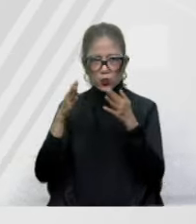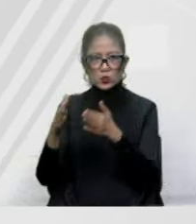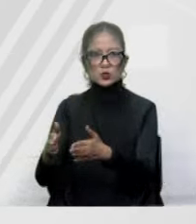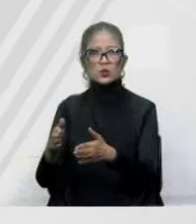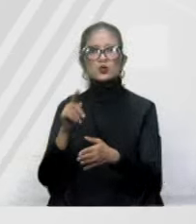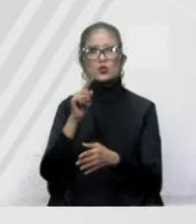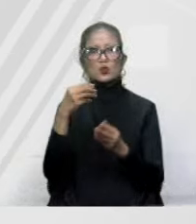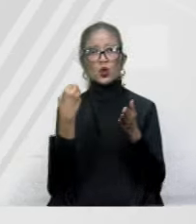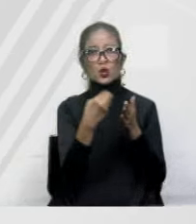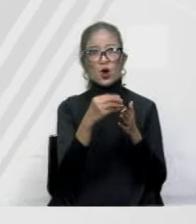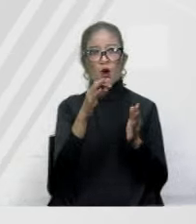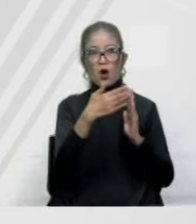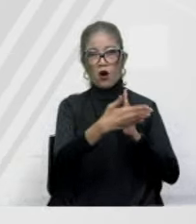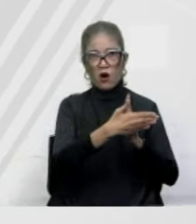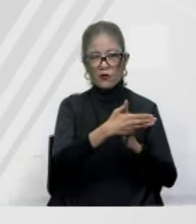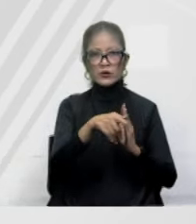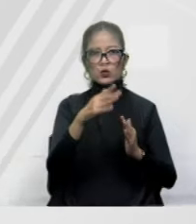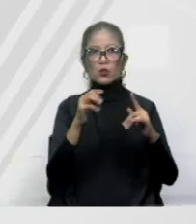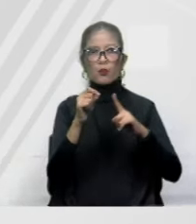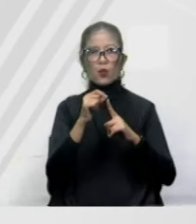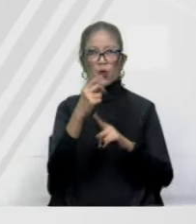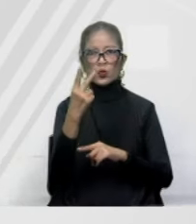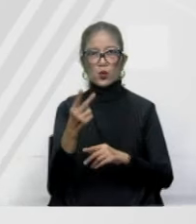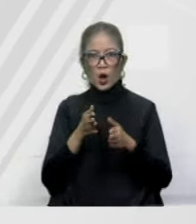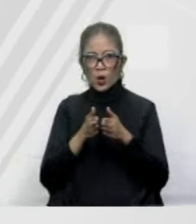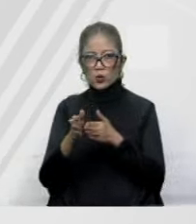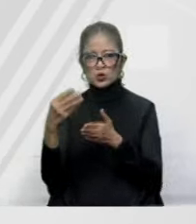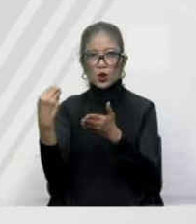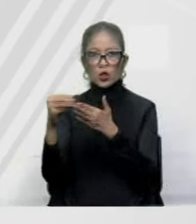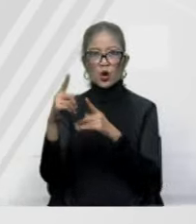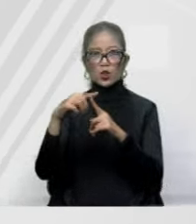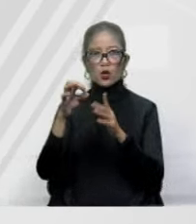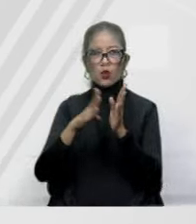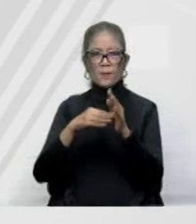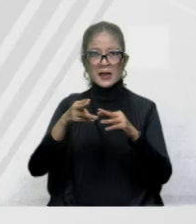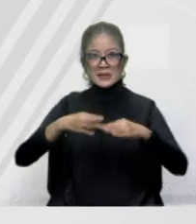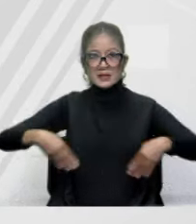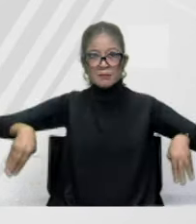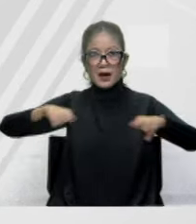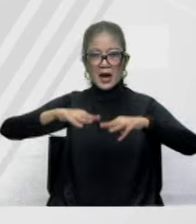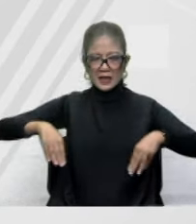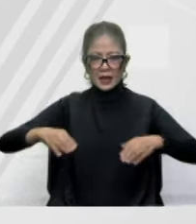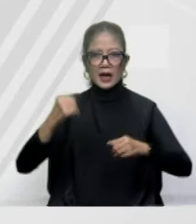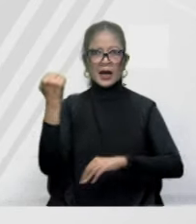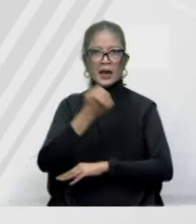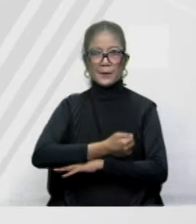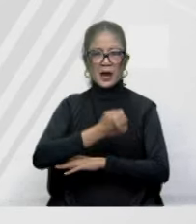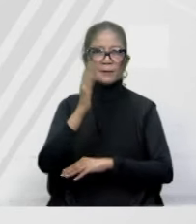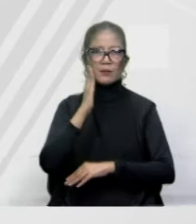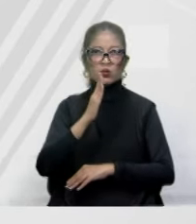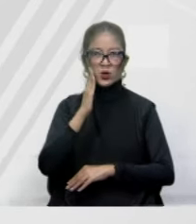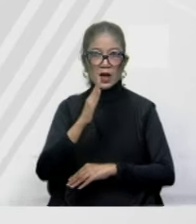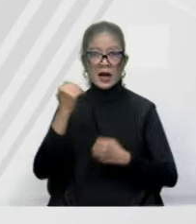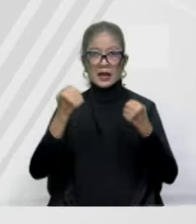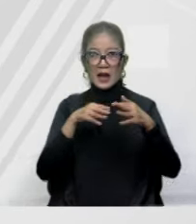Pulau 2 diluruskan ke Tol Tomang, dan dari Semanggi menuju Slipi dialihkan ke Jalan Gerbang Pemuda. Kendaraan dari arah Slipi menuju